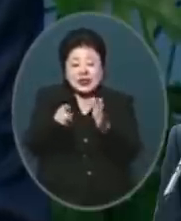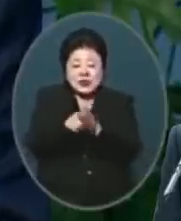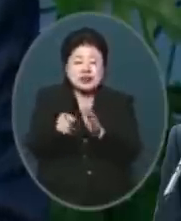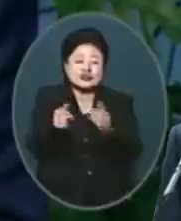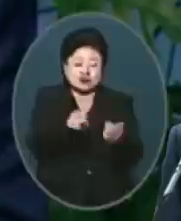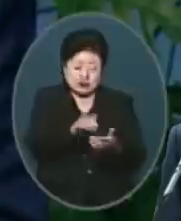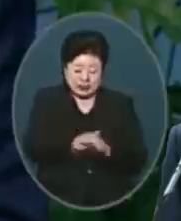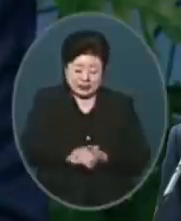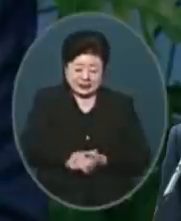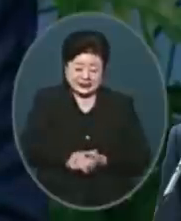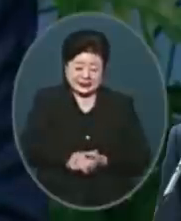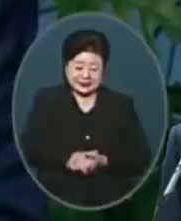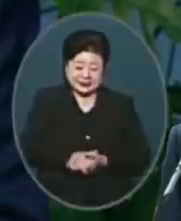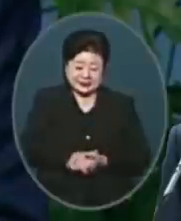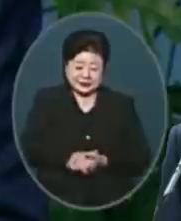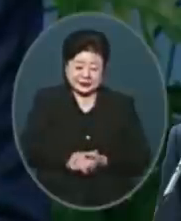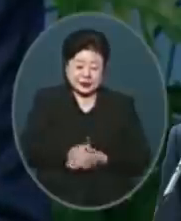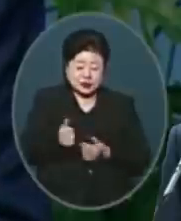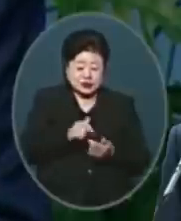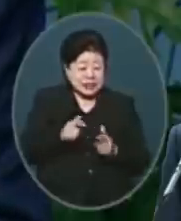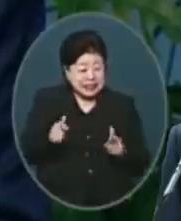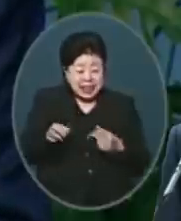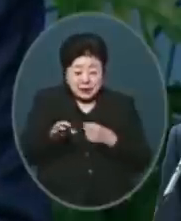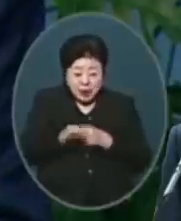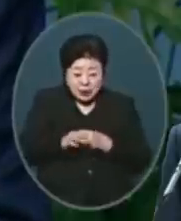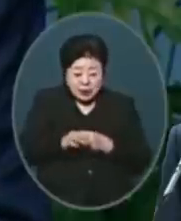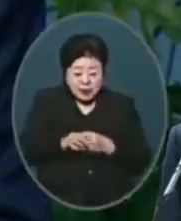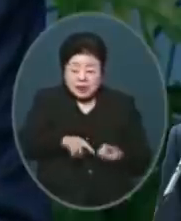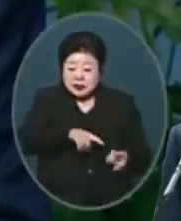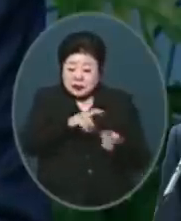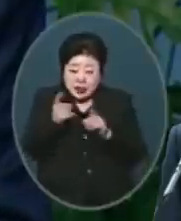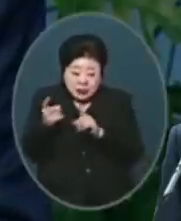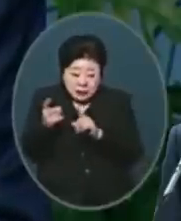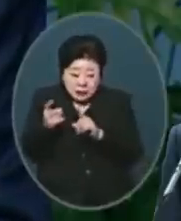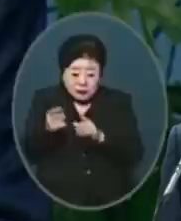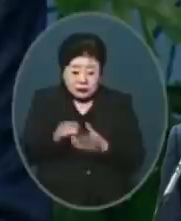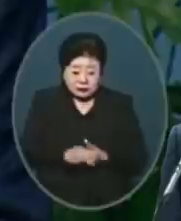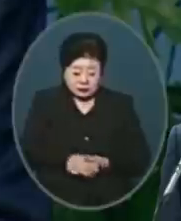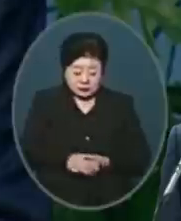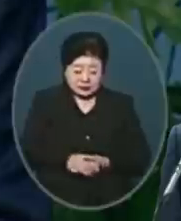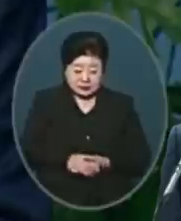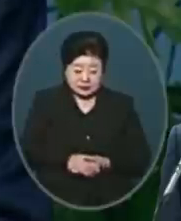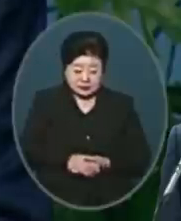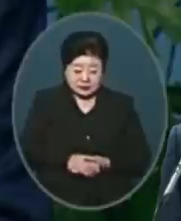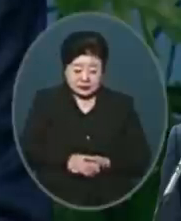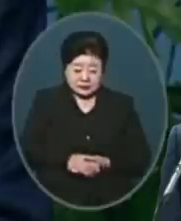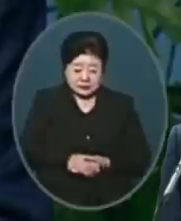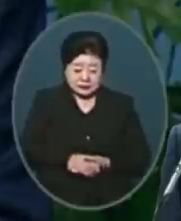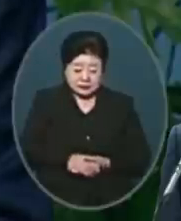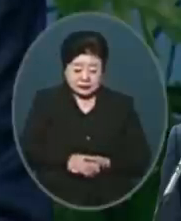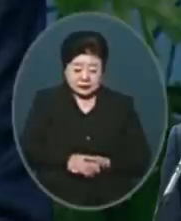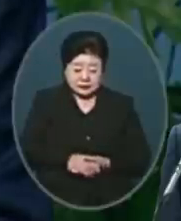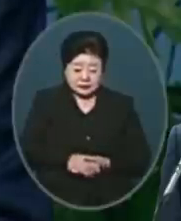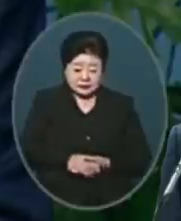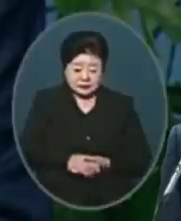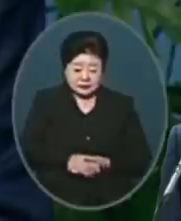것입니다. 안 죽으면 살리는 역사도 없지 않습니까?